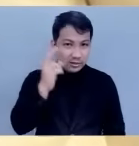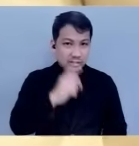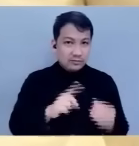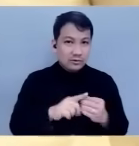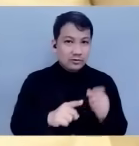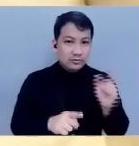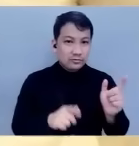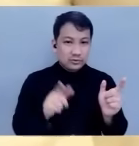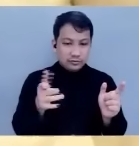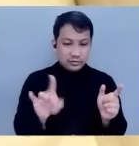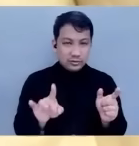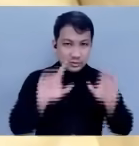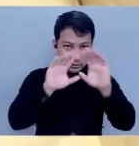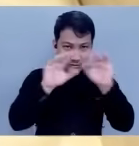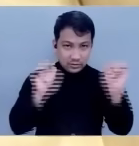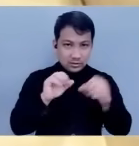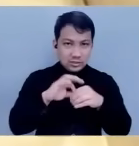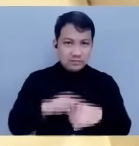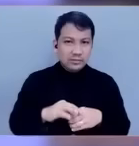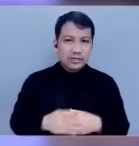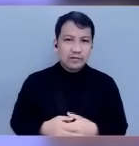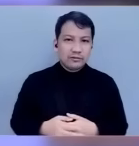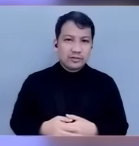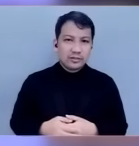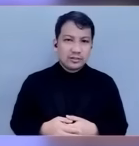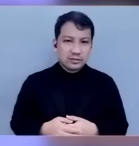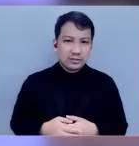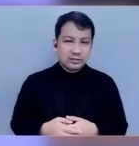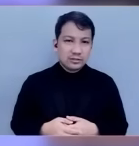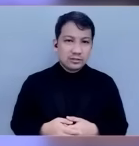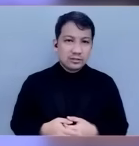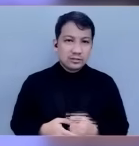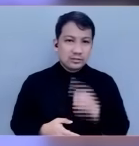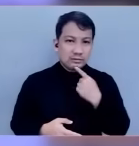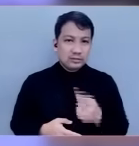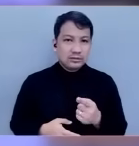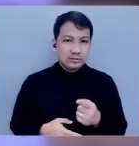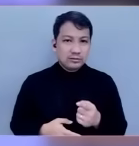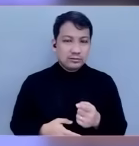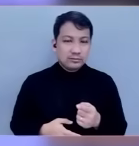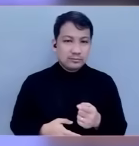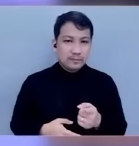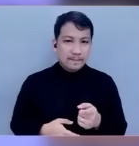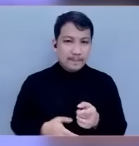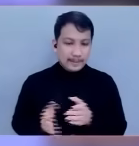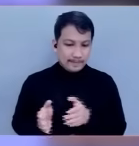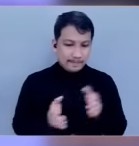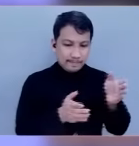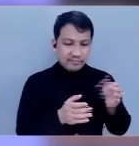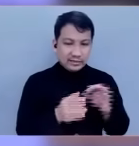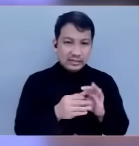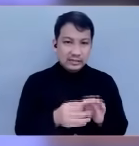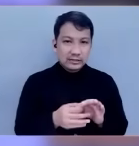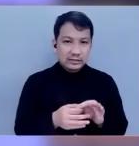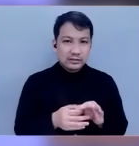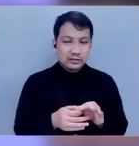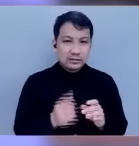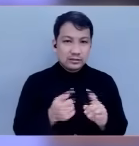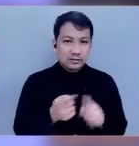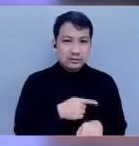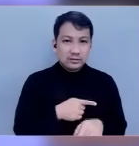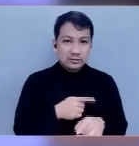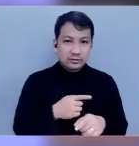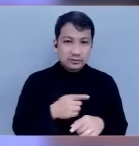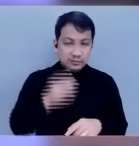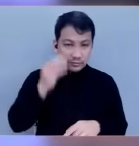2028 presidential elections. Nagpo-posturing ito, they want continuity from the Marcos to